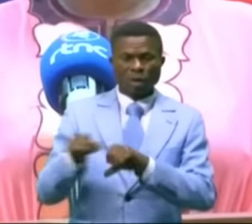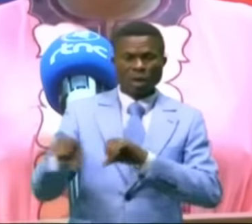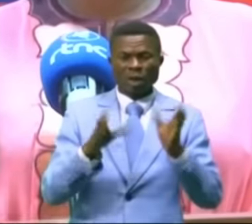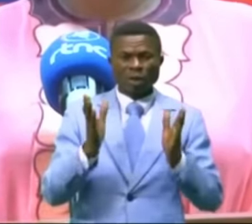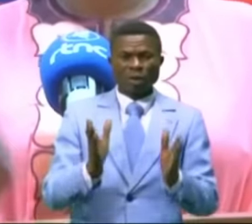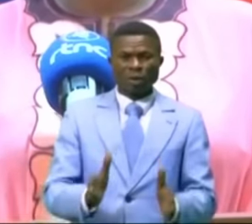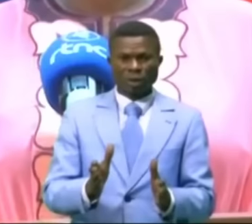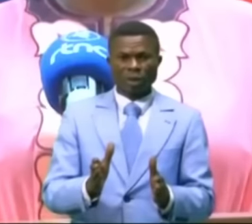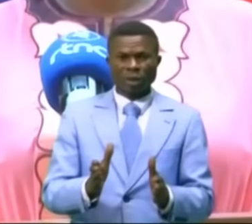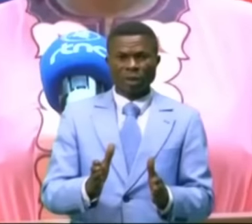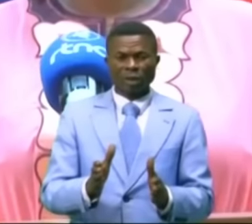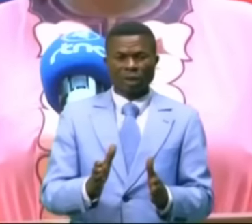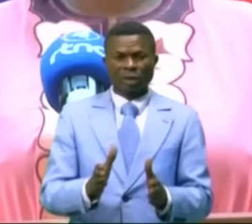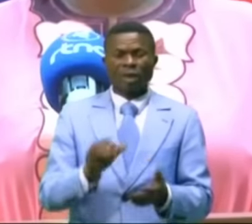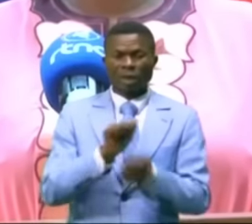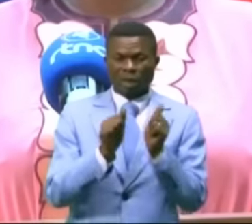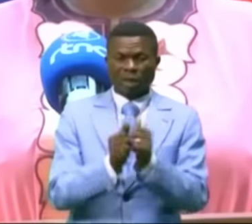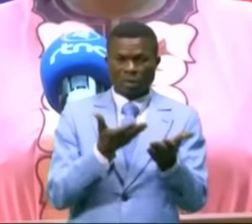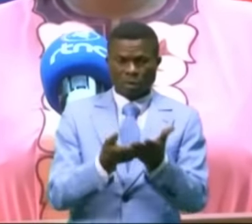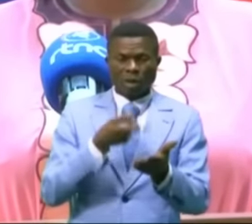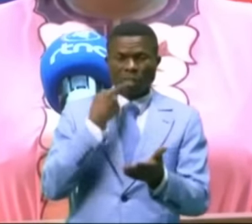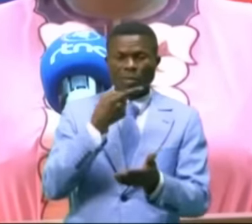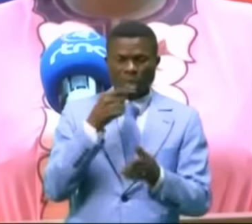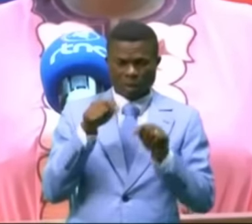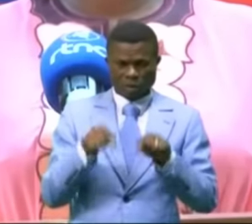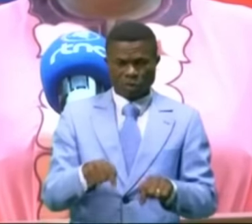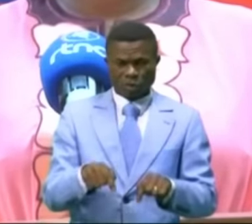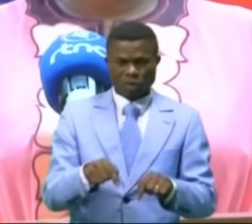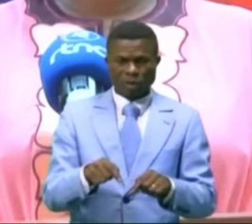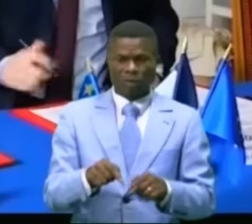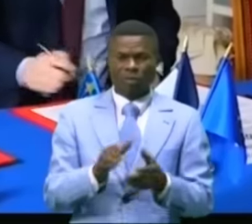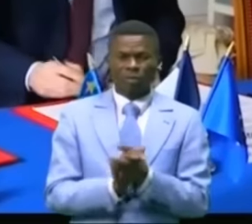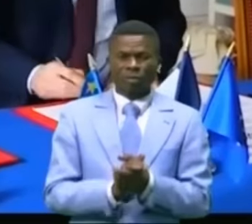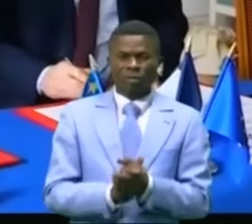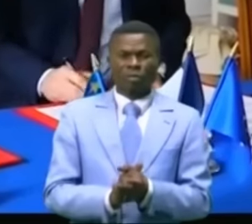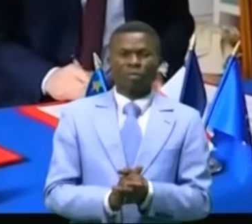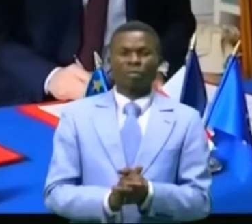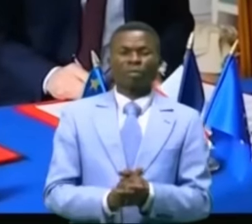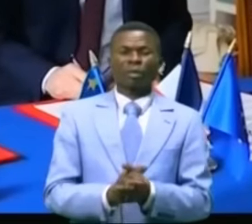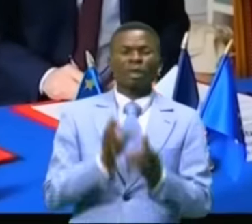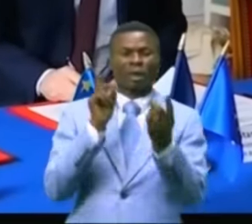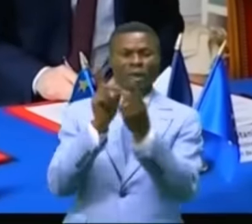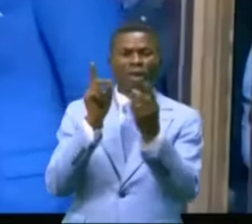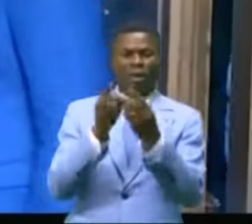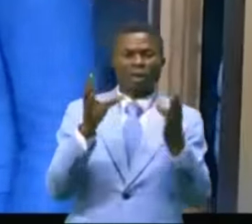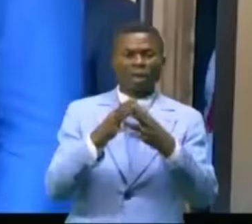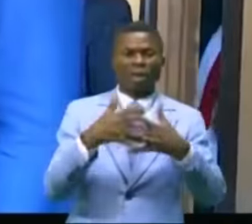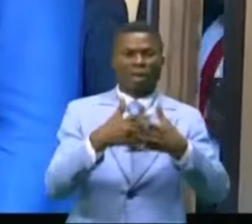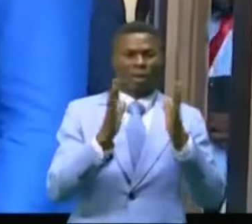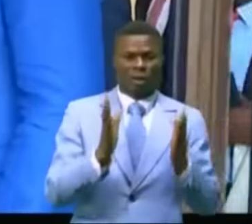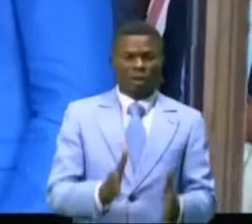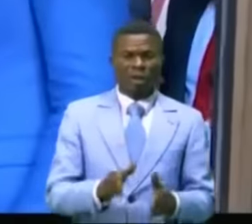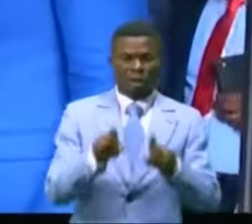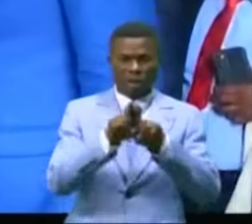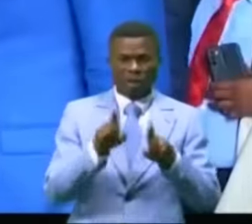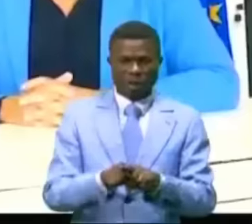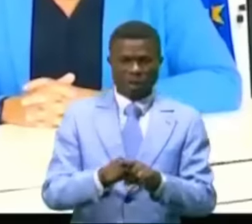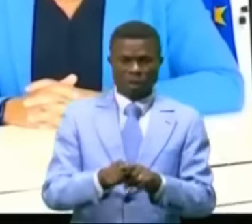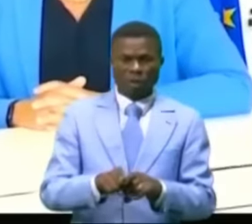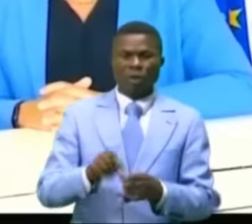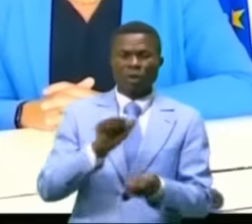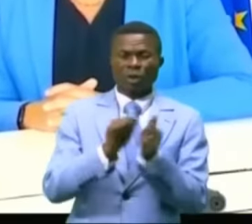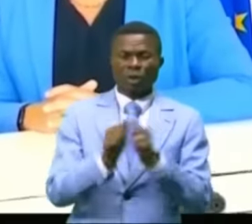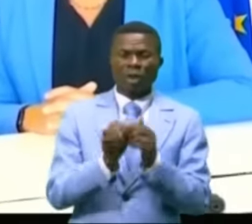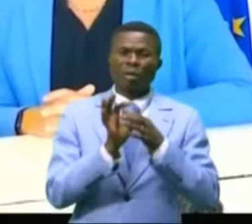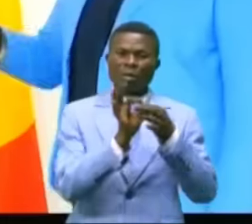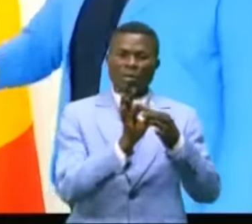et c'est la question qu'on était venu traiter. En renouant les contacts avec les partenaires et en maintenant les passerelles de